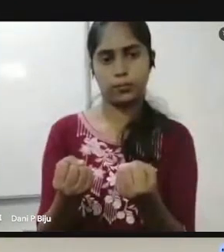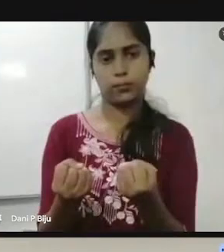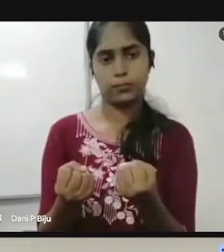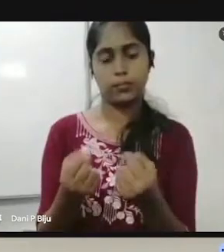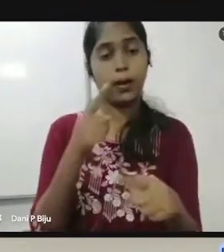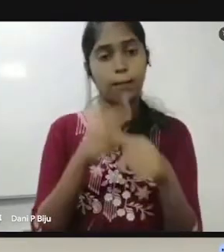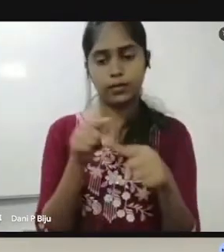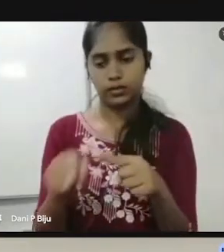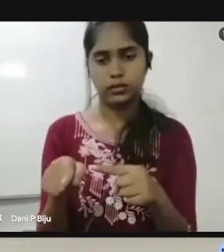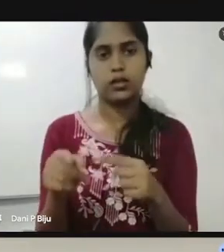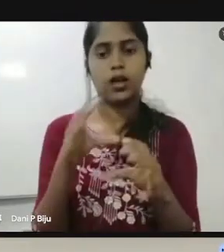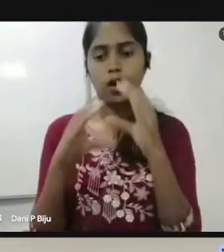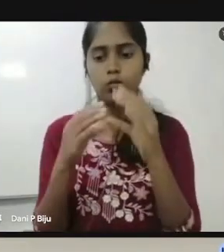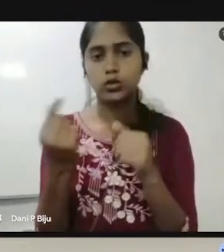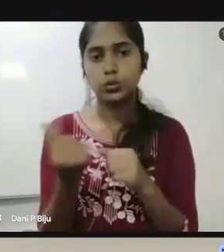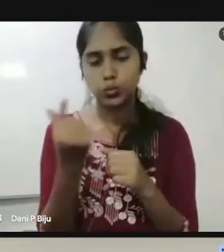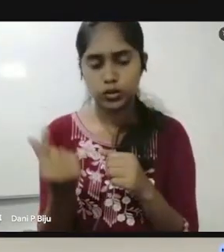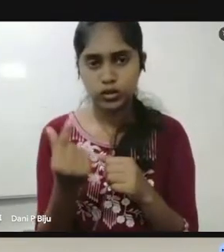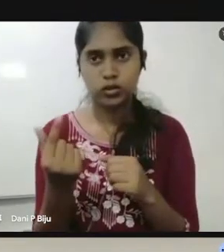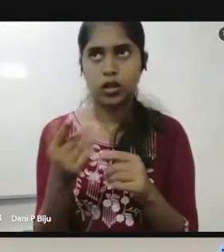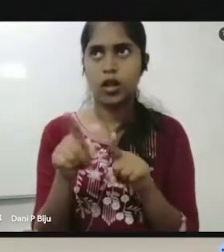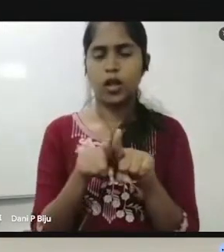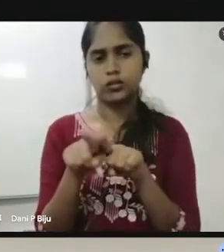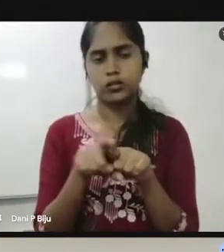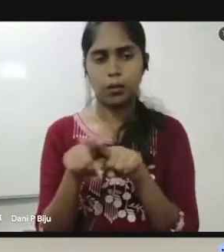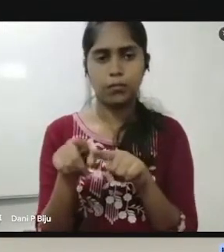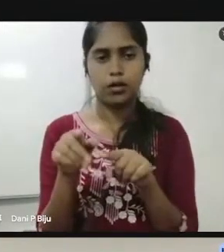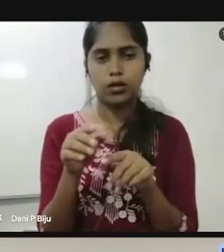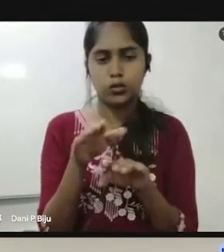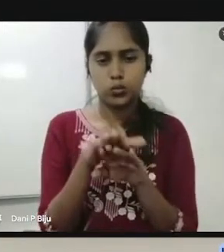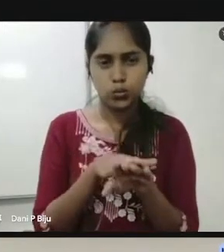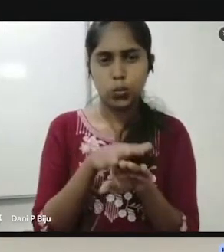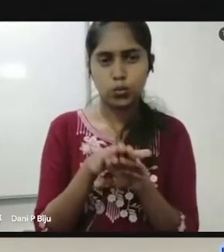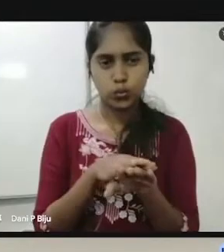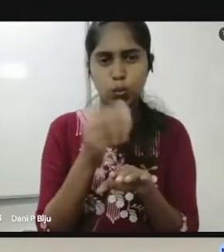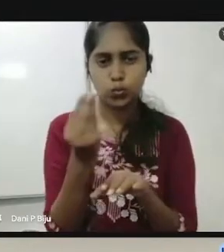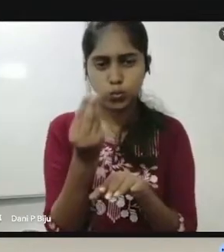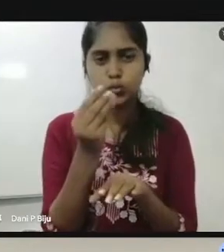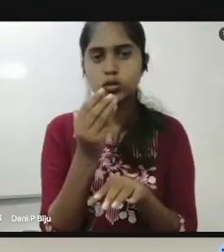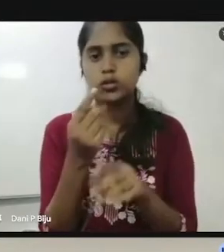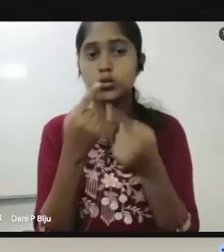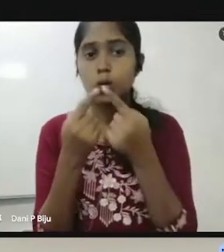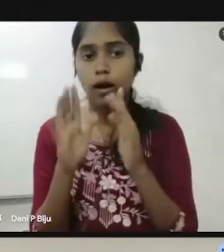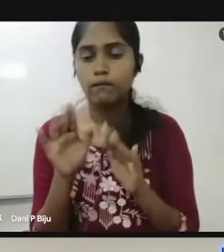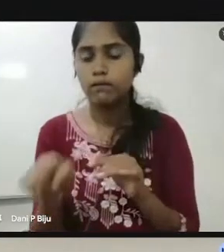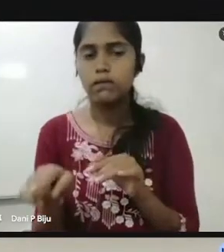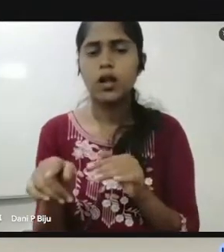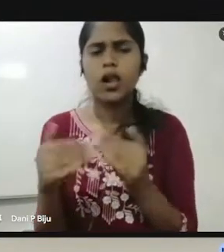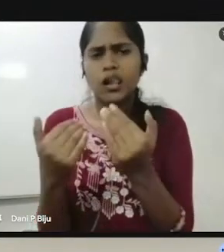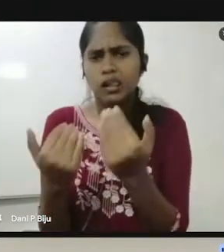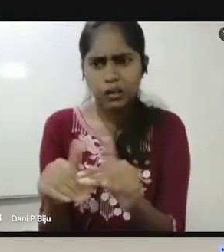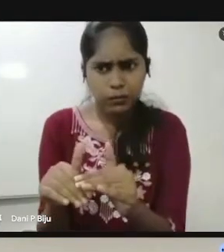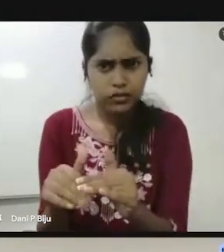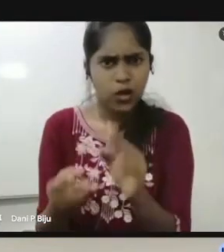ഉപയോഗിച്ച് അവർക്ക് കമ്മ്യൂണിക്കേറ്റ് ചെയ്യാൻ പറ്റുന്നുണ്ട്, ആശയവിനിമയം നടത്താൻ പറ്റുന്നില്ല, അല്ലെങ്കിൽ ഇപ്പോൾ ഉള്ള മാർഗത്തിൽ എന്തൊക്കെ